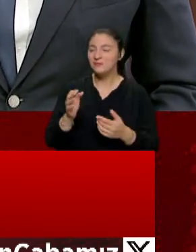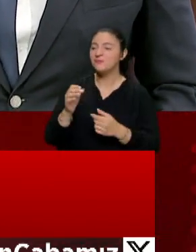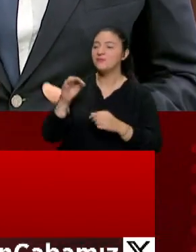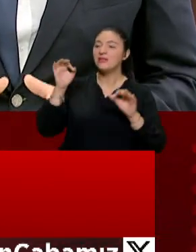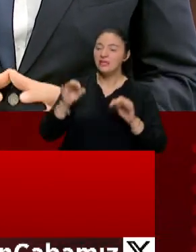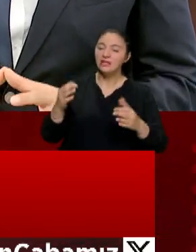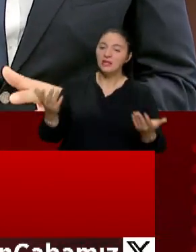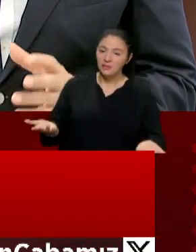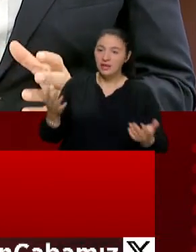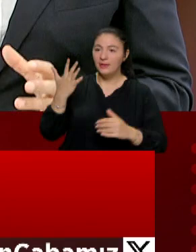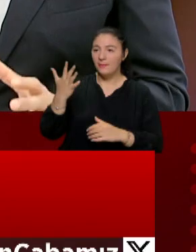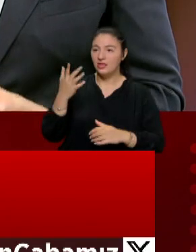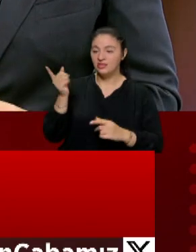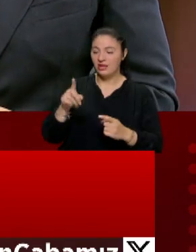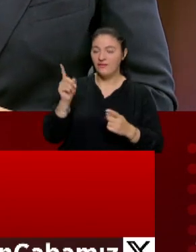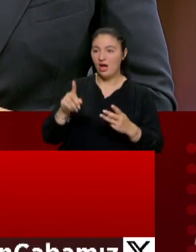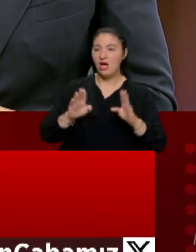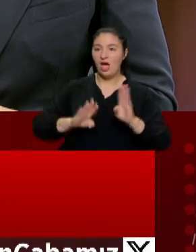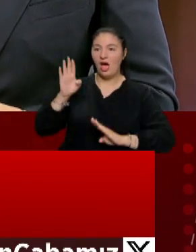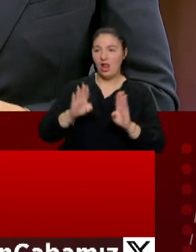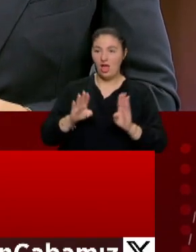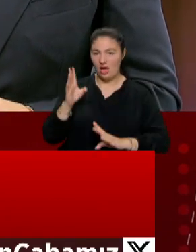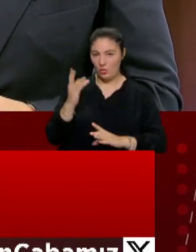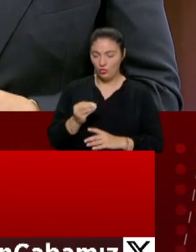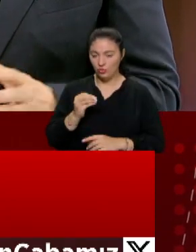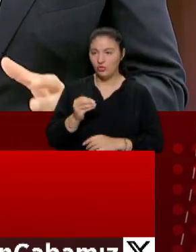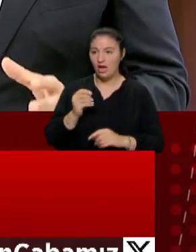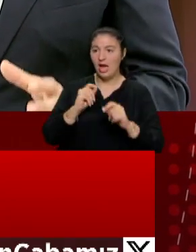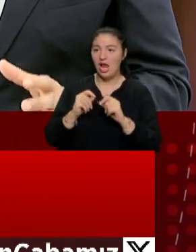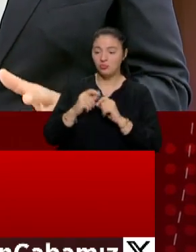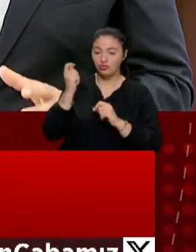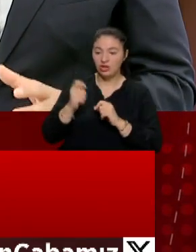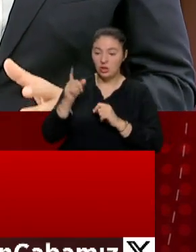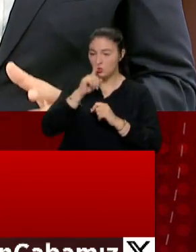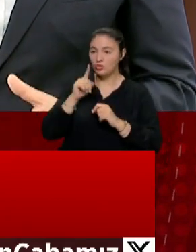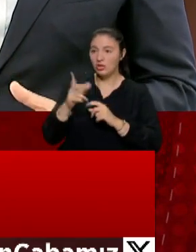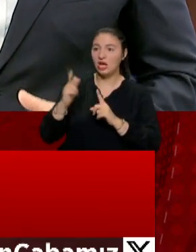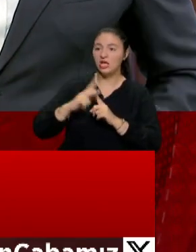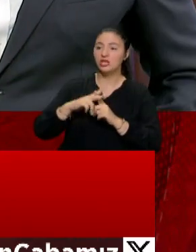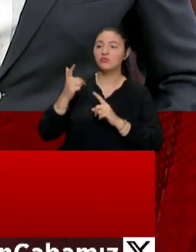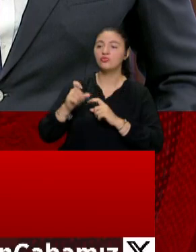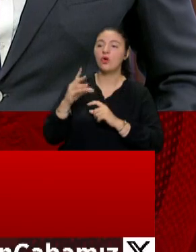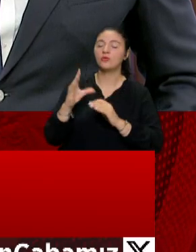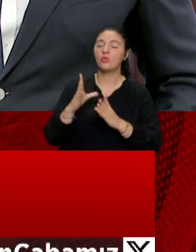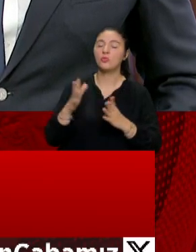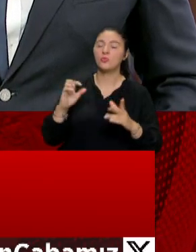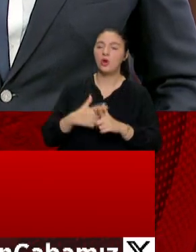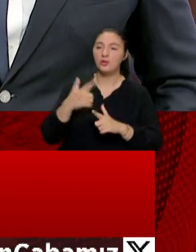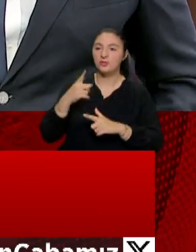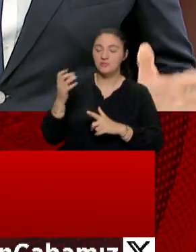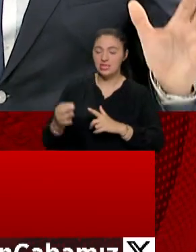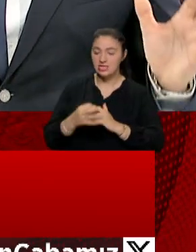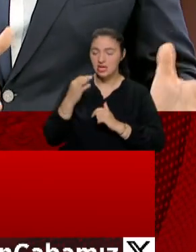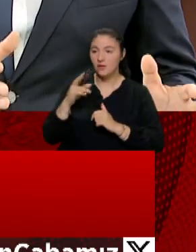Tabii 5 defa ihale ettik ekonomik koşullardan dolayı katılımcı olmadı çok büyük bir proje 1